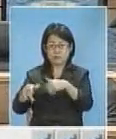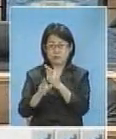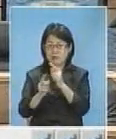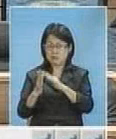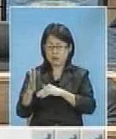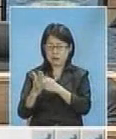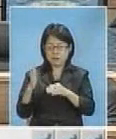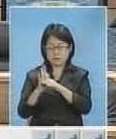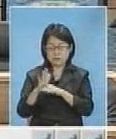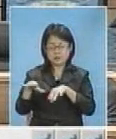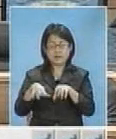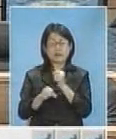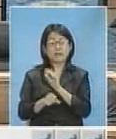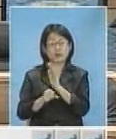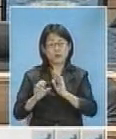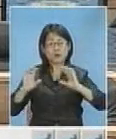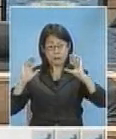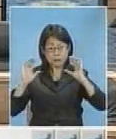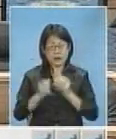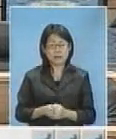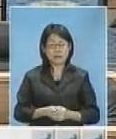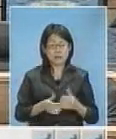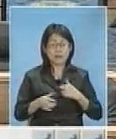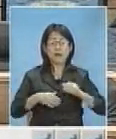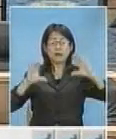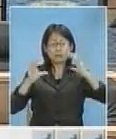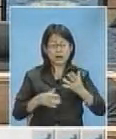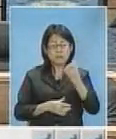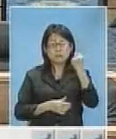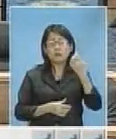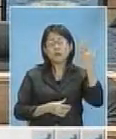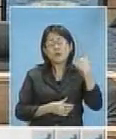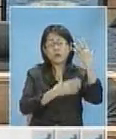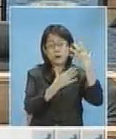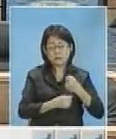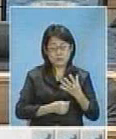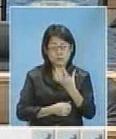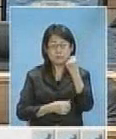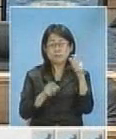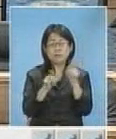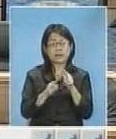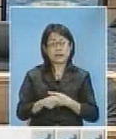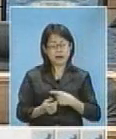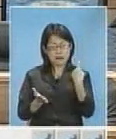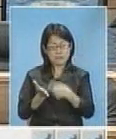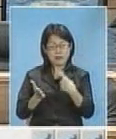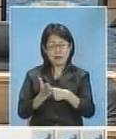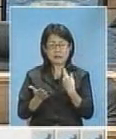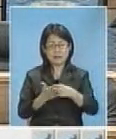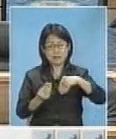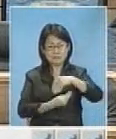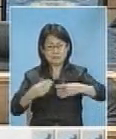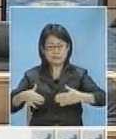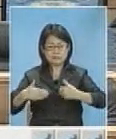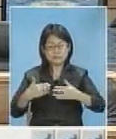บายของรัฐบาลรัฐบาลพรรคประชาธิปัตย์ก็เหมือนกันครับไม่ว่าจะเป็นเรื่องของการประกันรายได้ไ